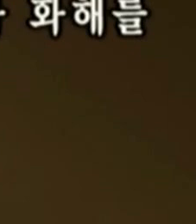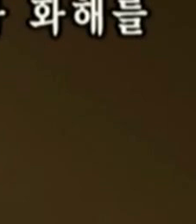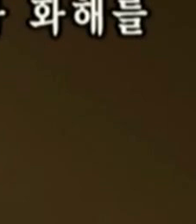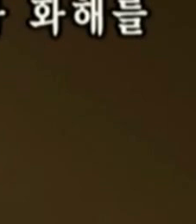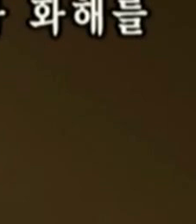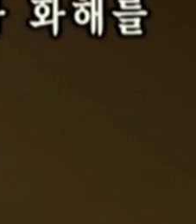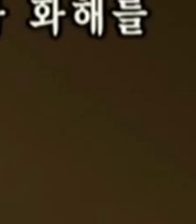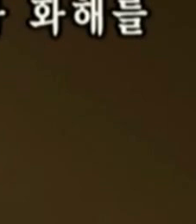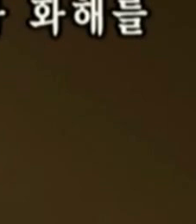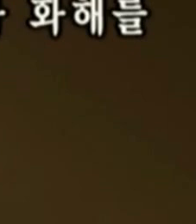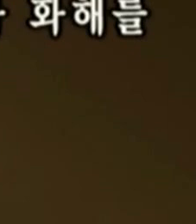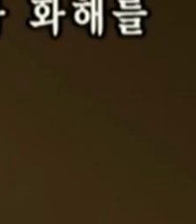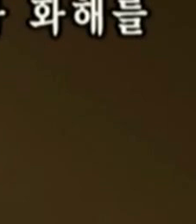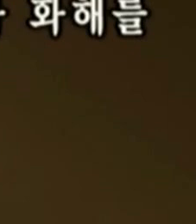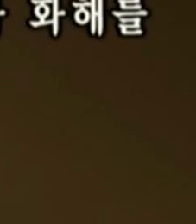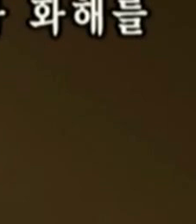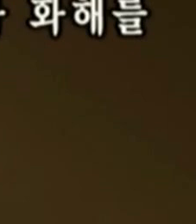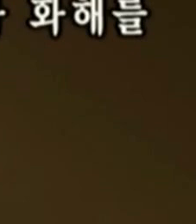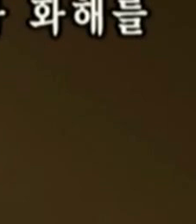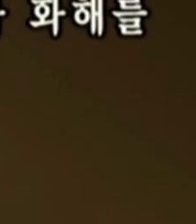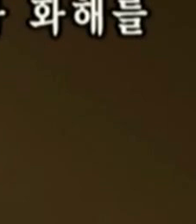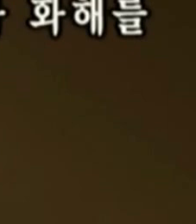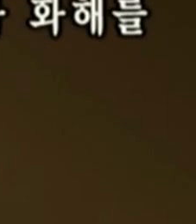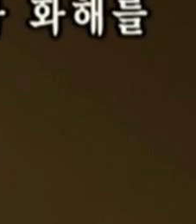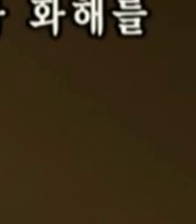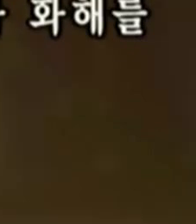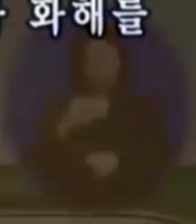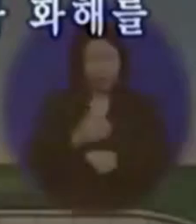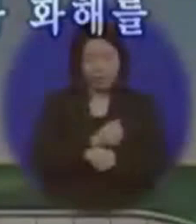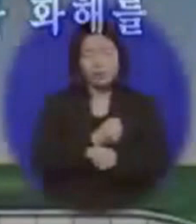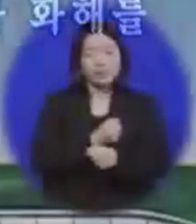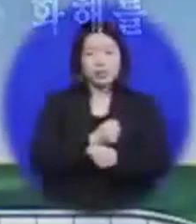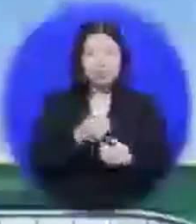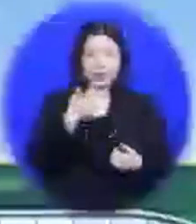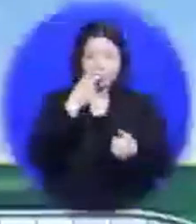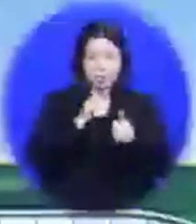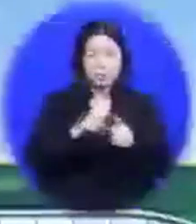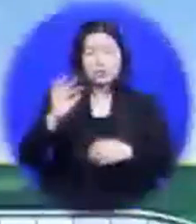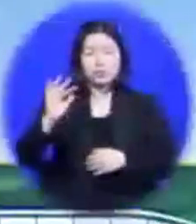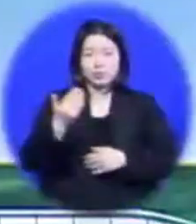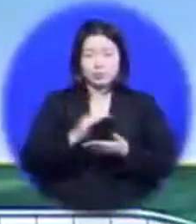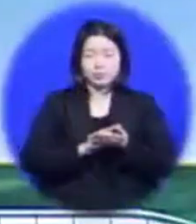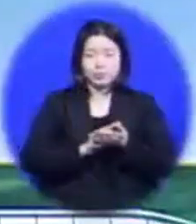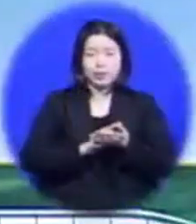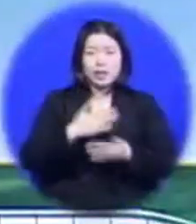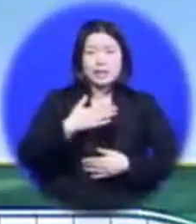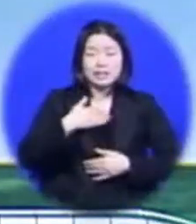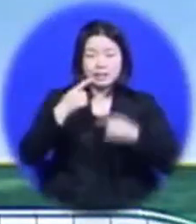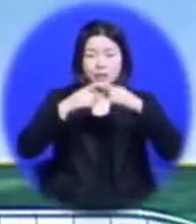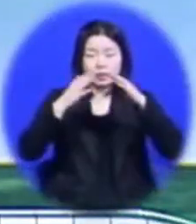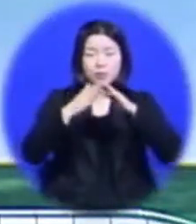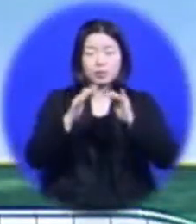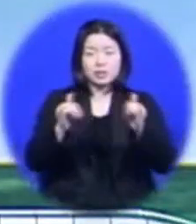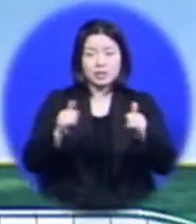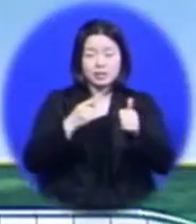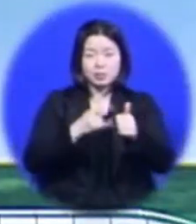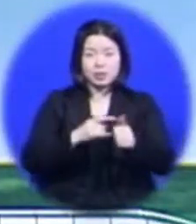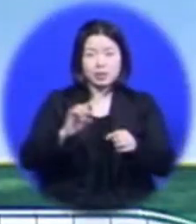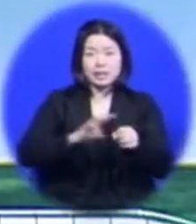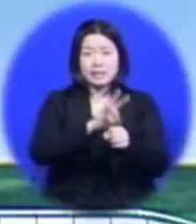지금 그로 말미암아 하나님과 화해를 하게 된 것입니다. 저는 교우들에게 24시간